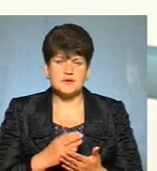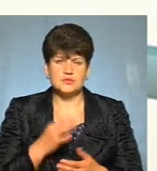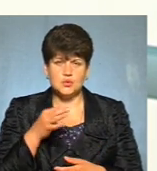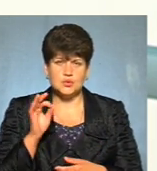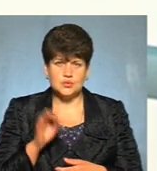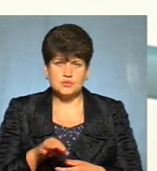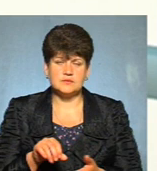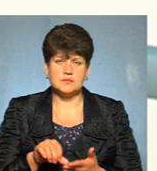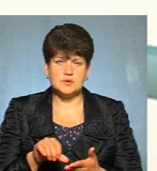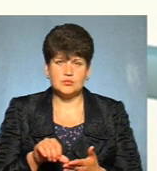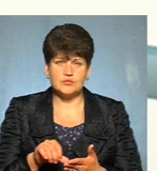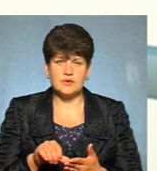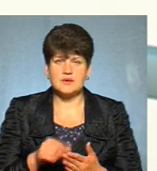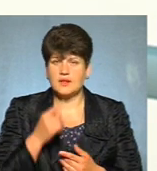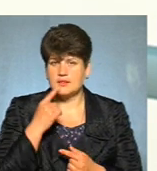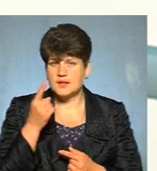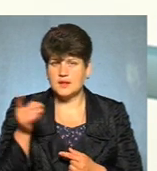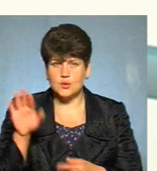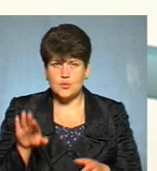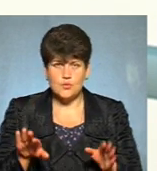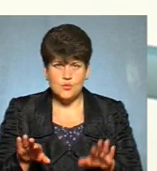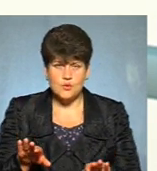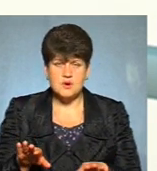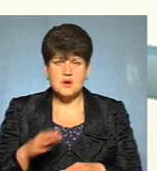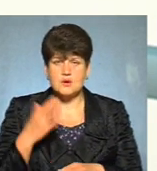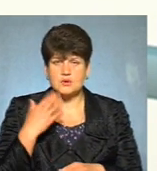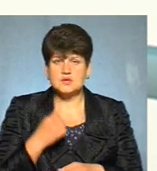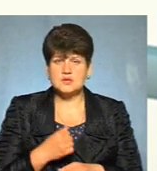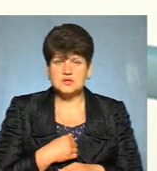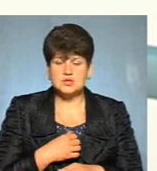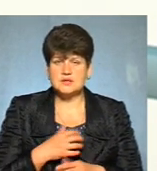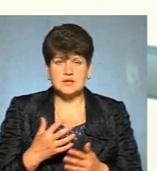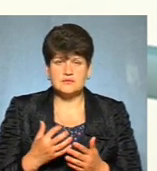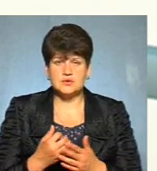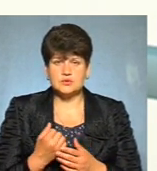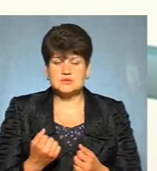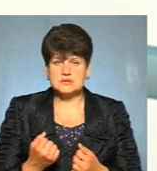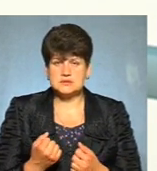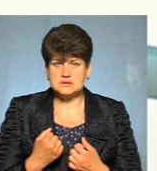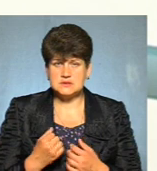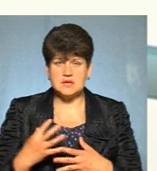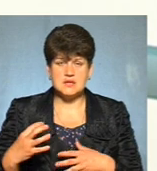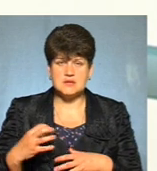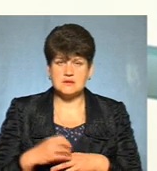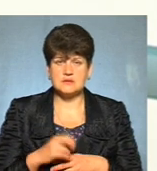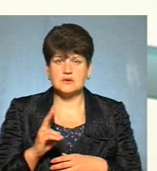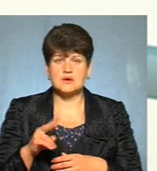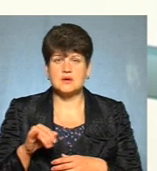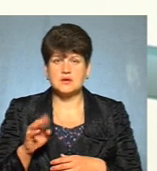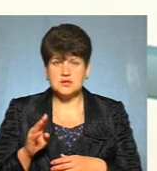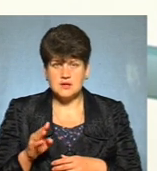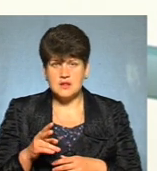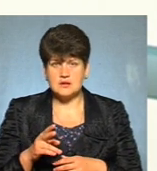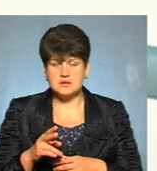перебування дуже далеко в горах, і коли, на жаль, не вдалося захиститися від нападу кліщів, але при огляді я